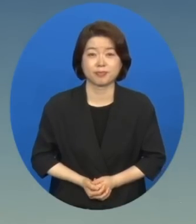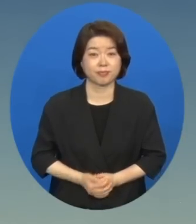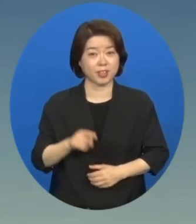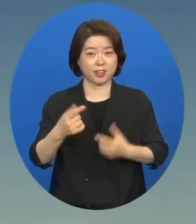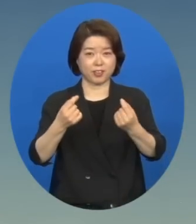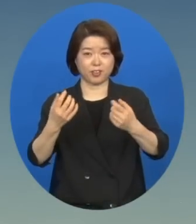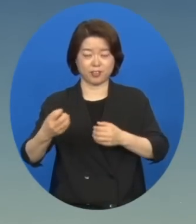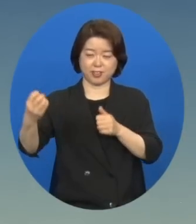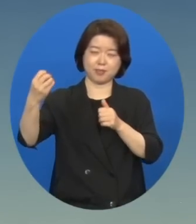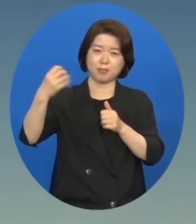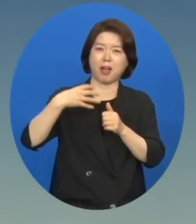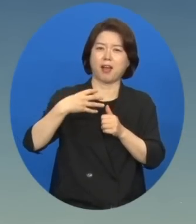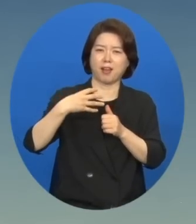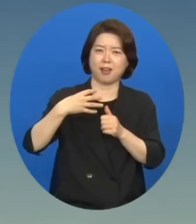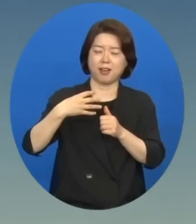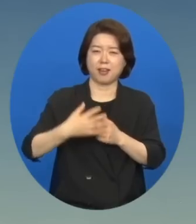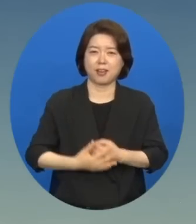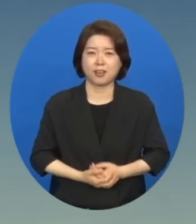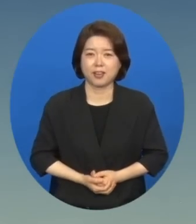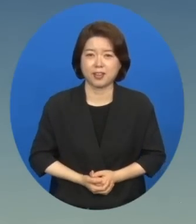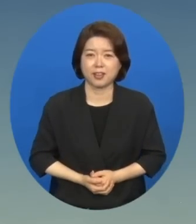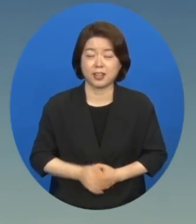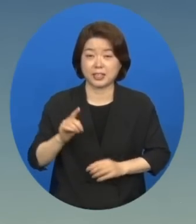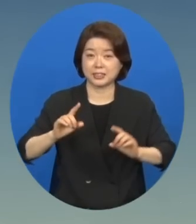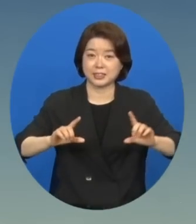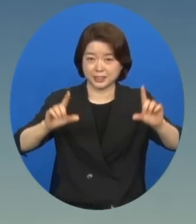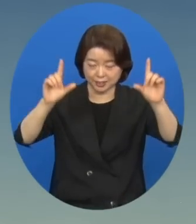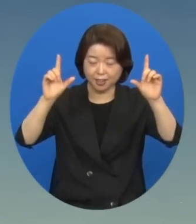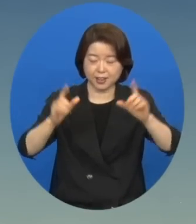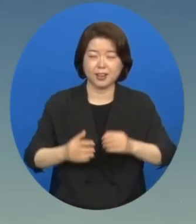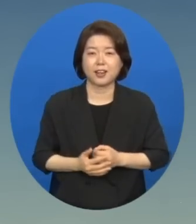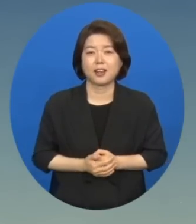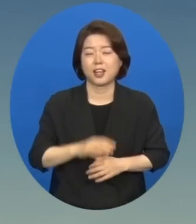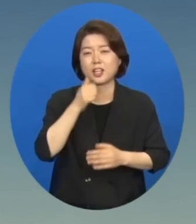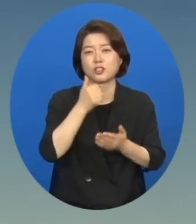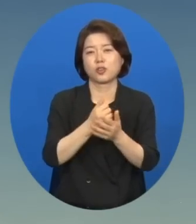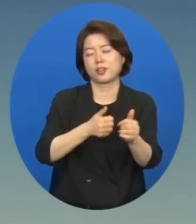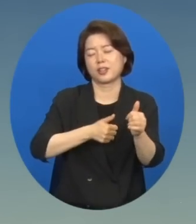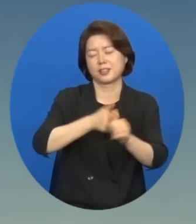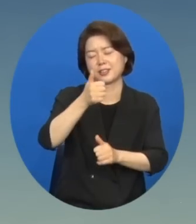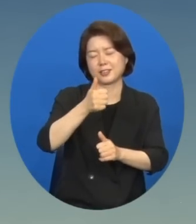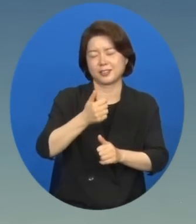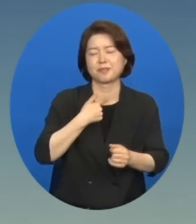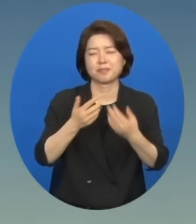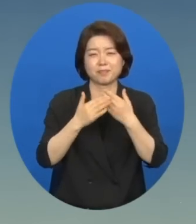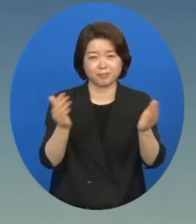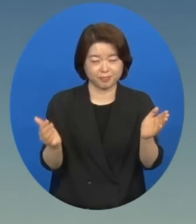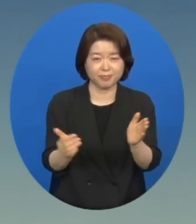그렇게 저한테 얘기를 해주는 거 있죠. 제가 그날 죄에서 승리를 경험했어요.